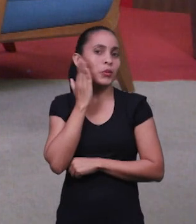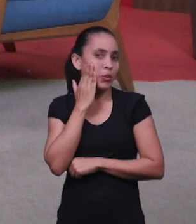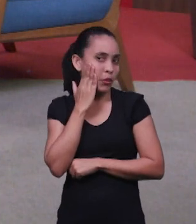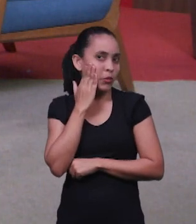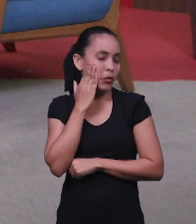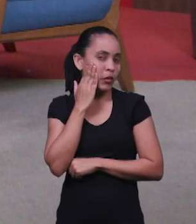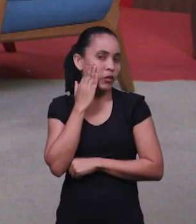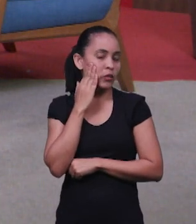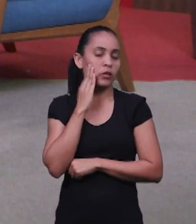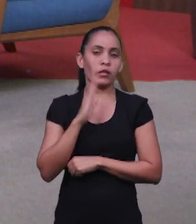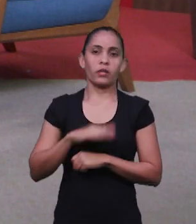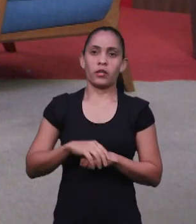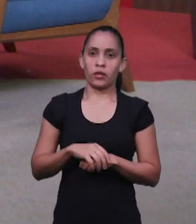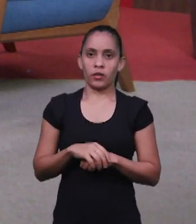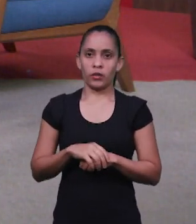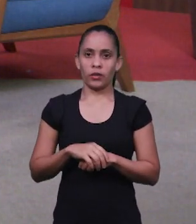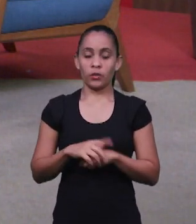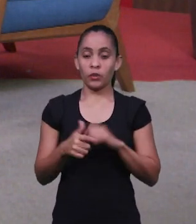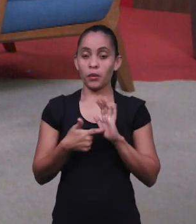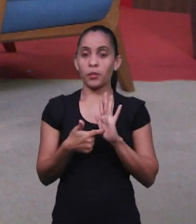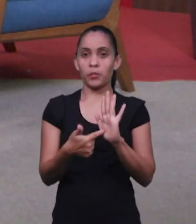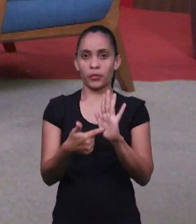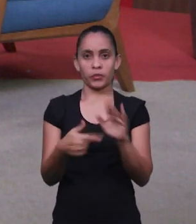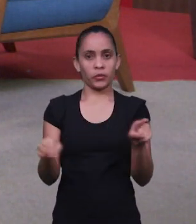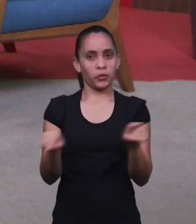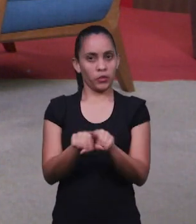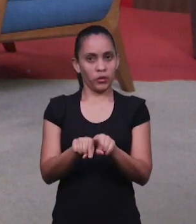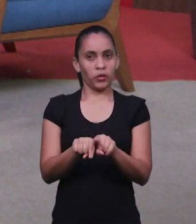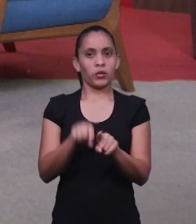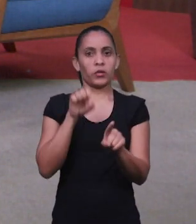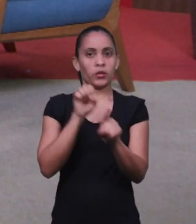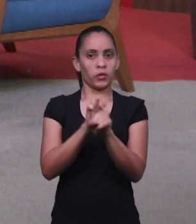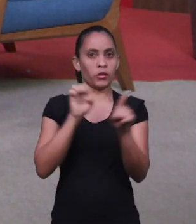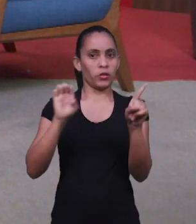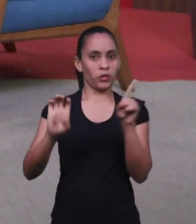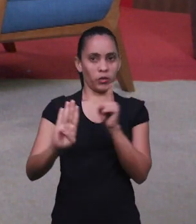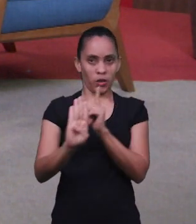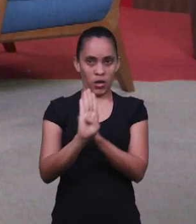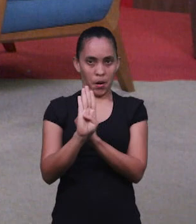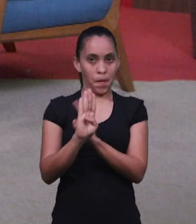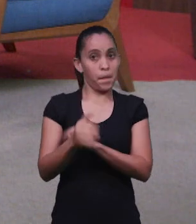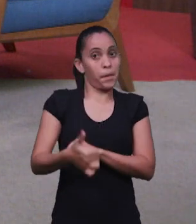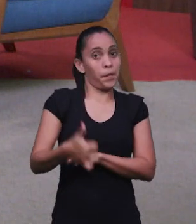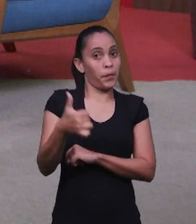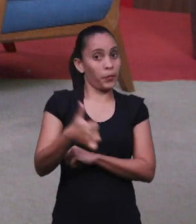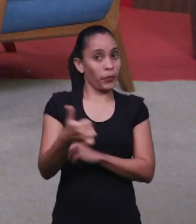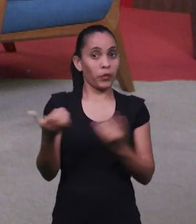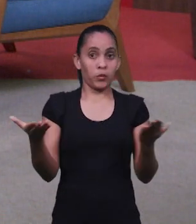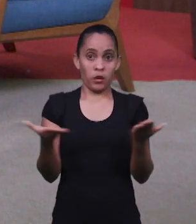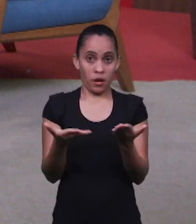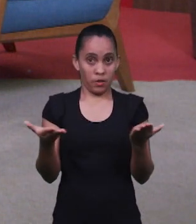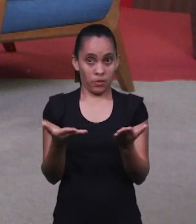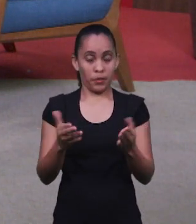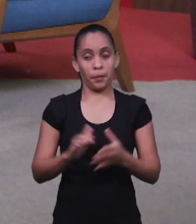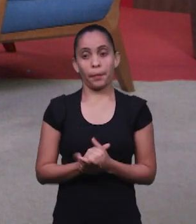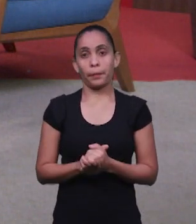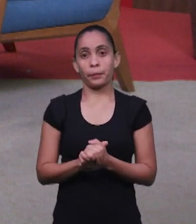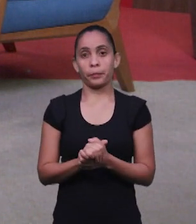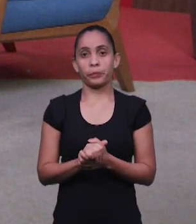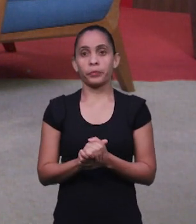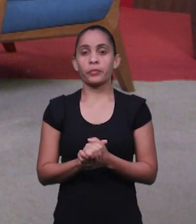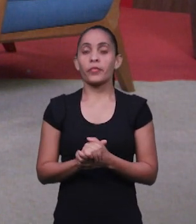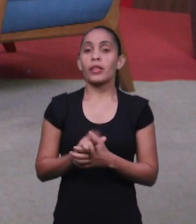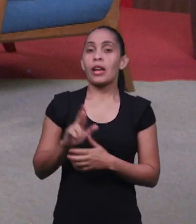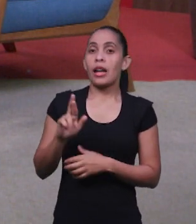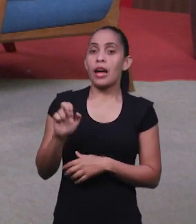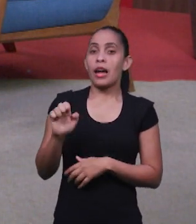frères et sœurs ont de ce qui est traité ici et dans l'école biblique dominicale. Donc, le premier commentaire que nous allons porter ici, c'est